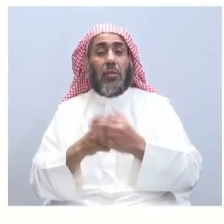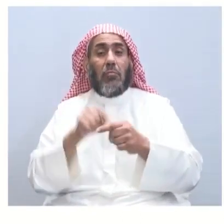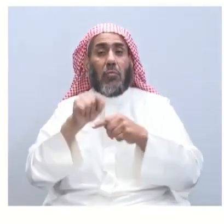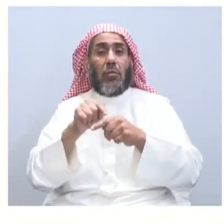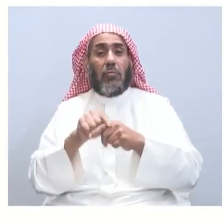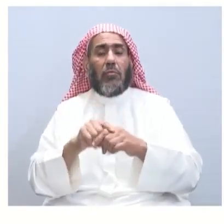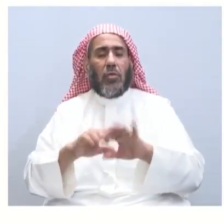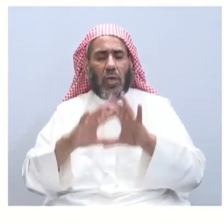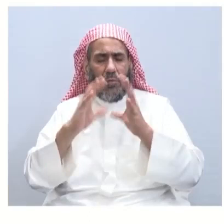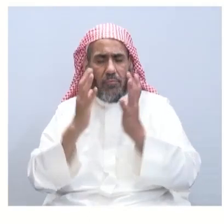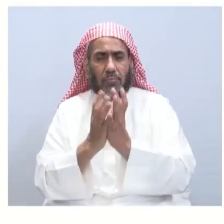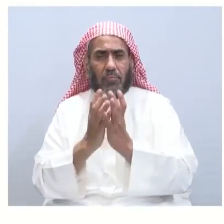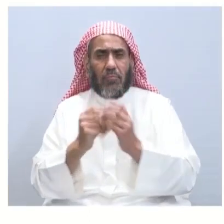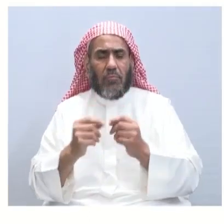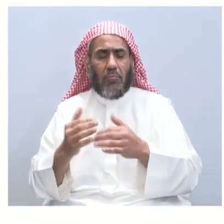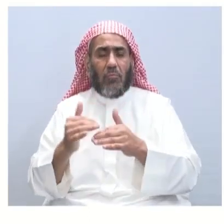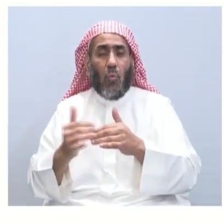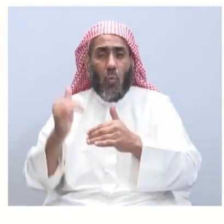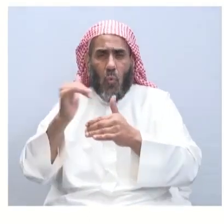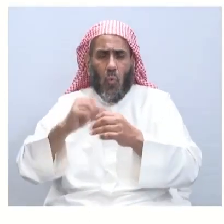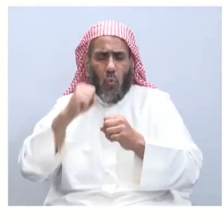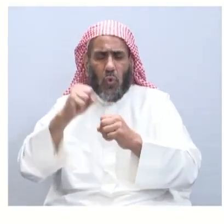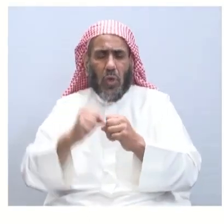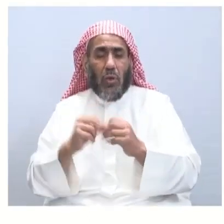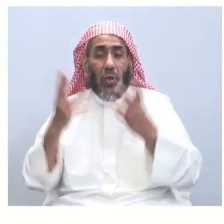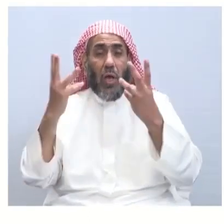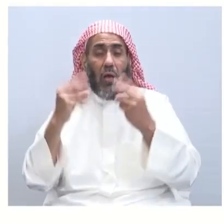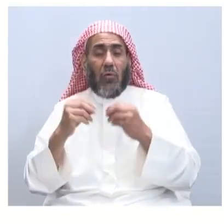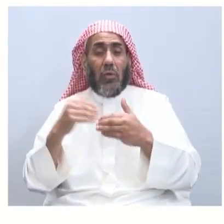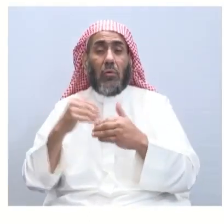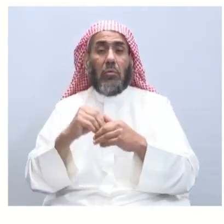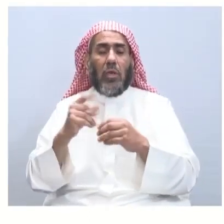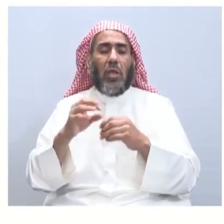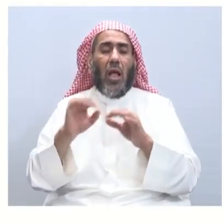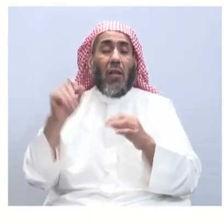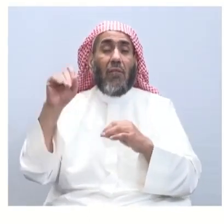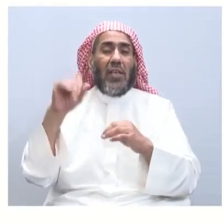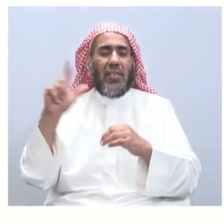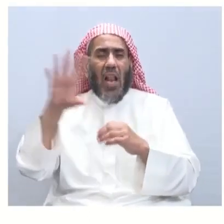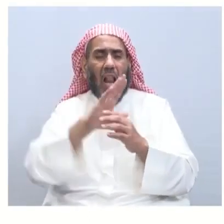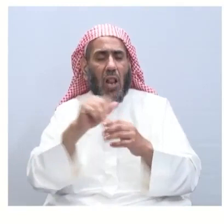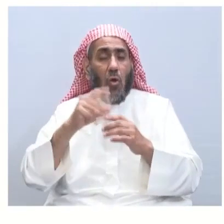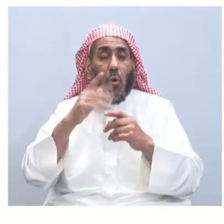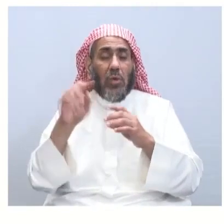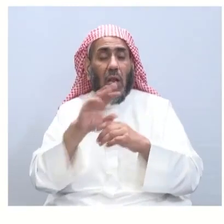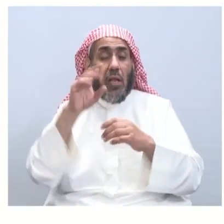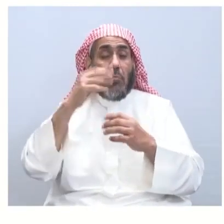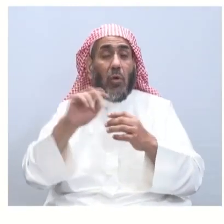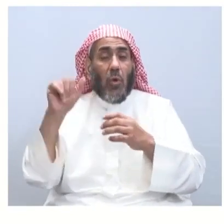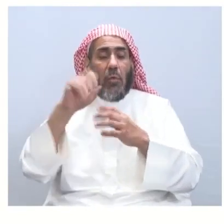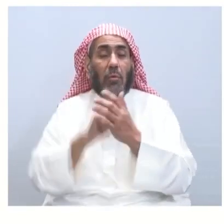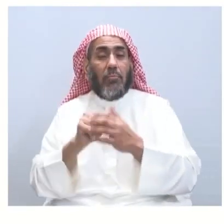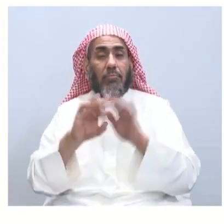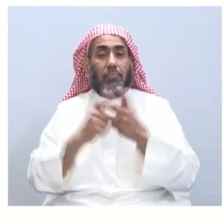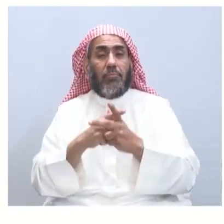هذا ايضا شكل يعني رافد قوي جدا للثقافه والتطور ومنها مجله الفيصل والمجله العربيه واليمامه